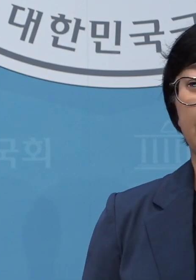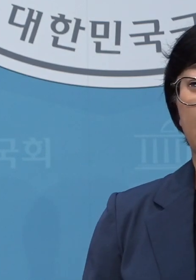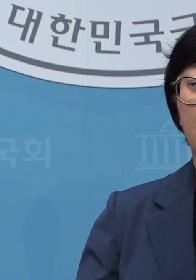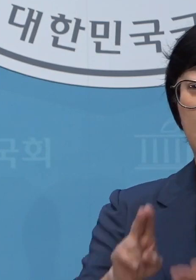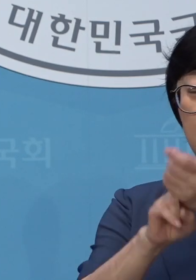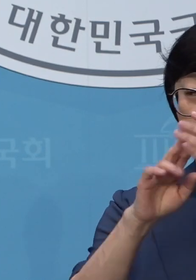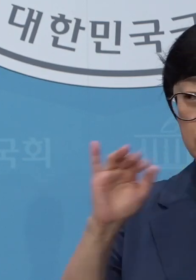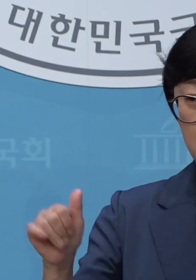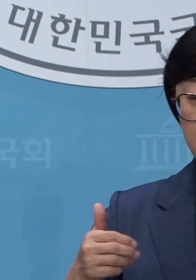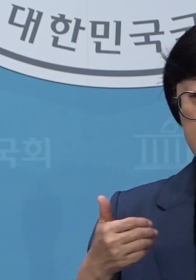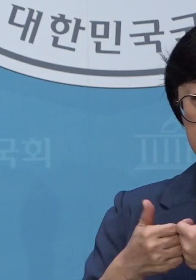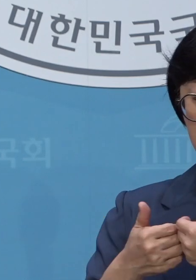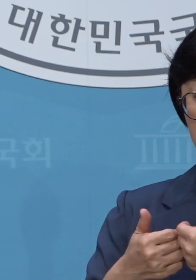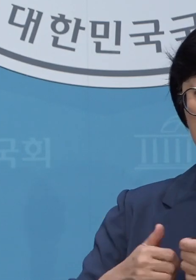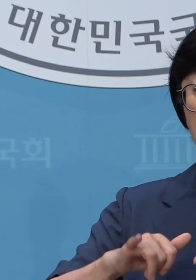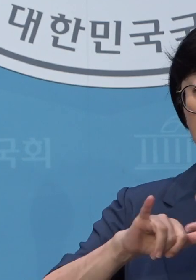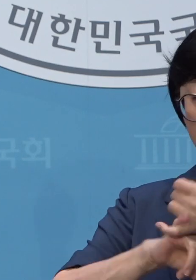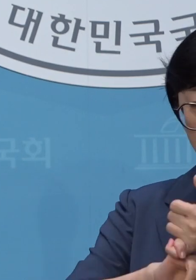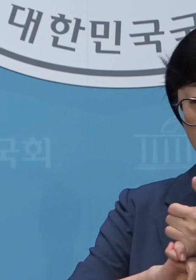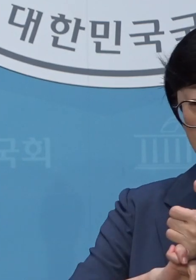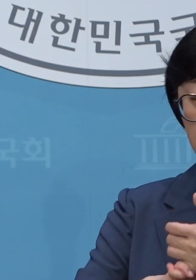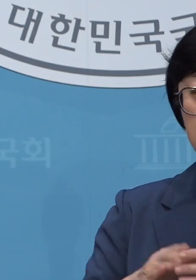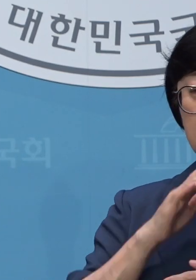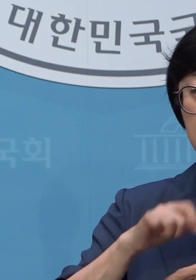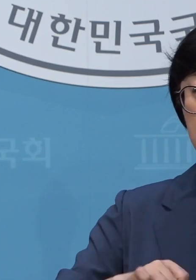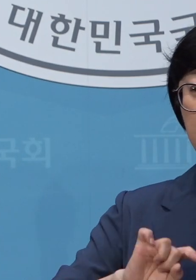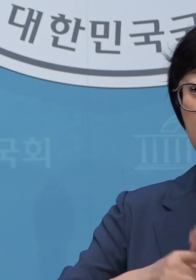감추는 자에 맞서 반드시 진실을 밝히겠습니다.